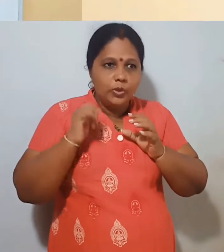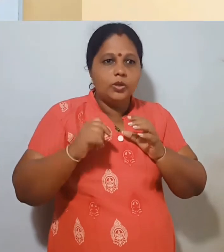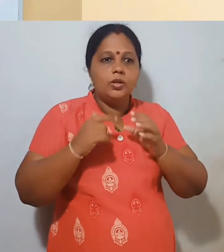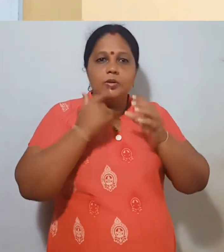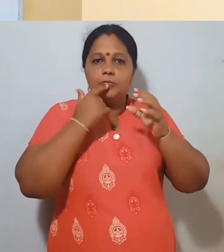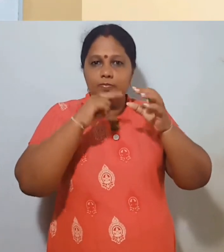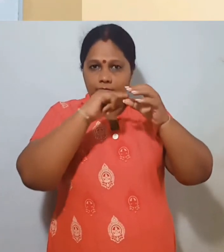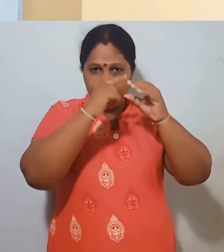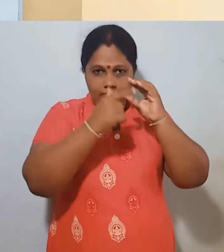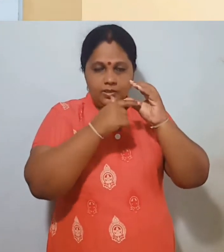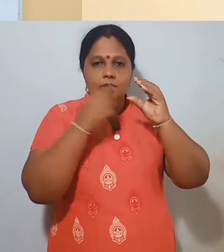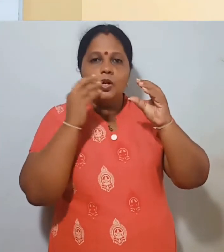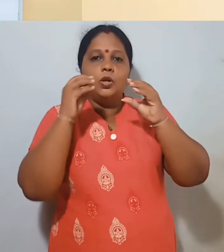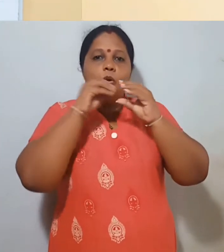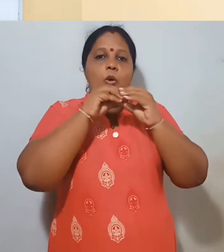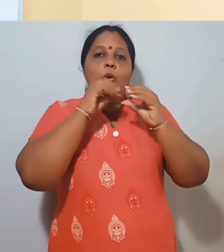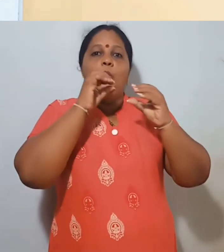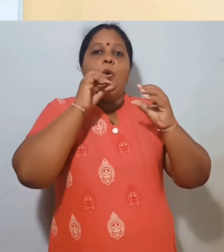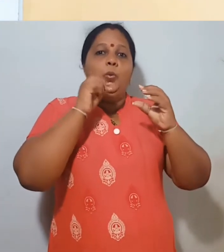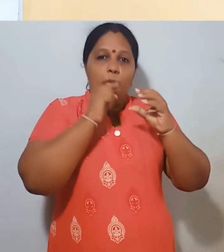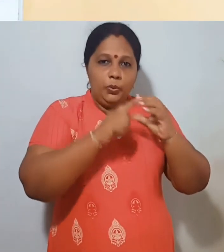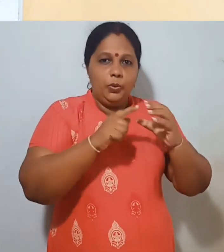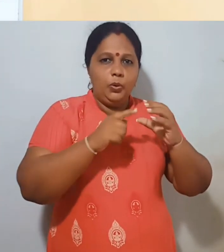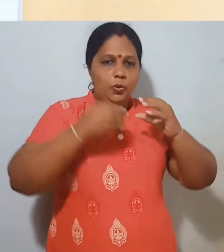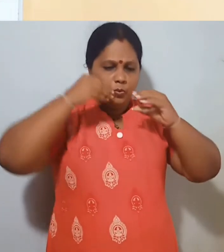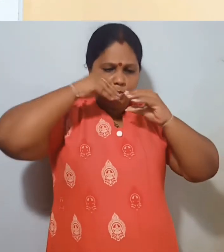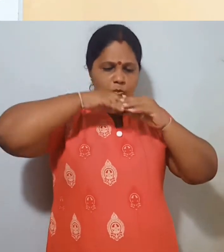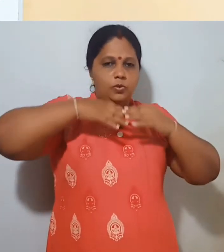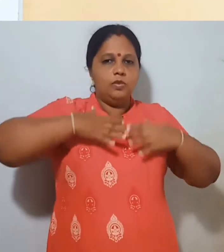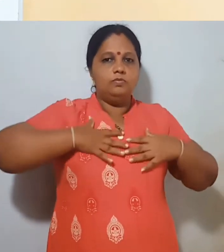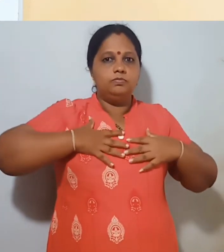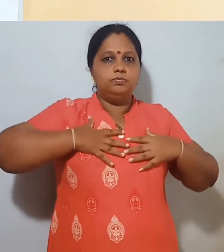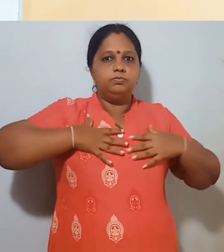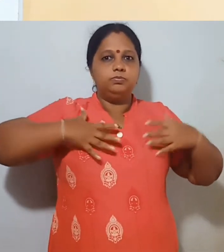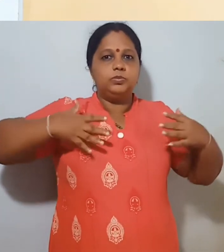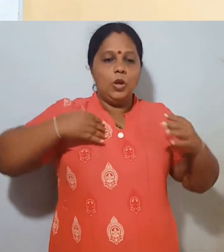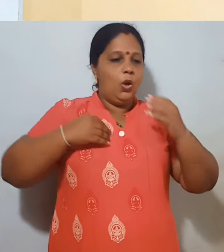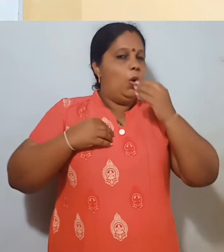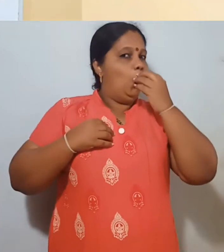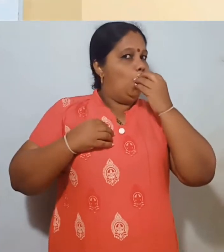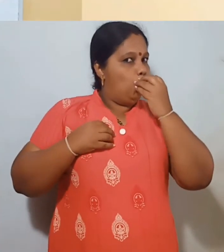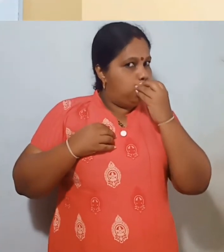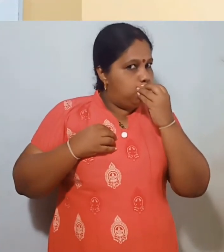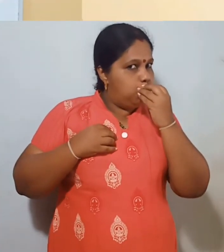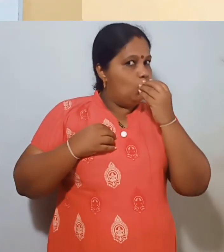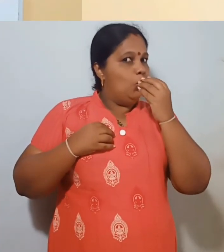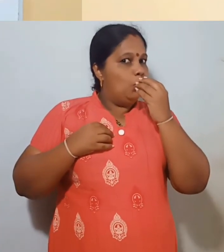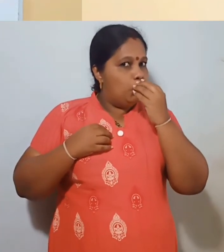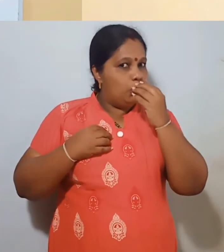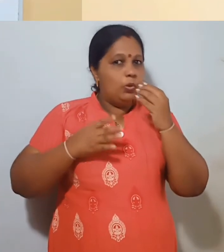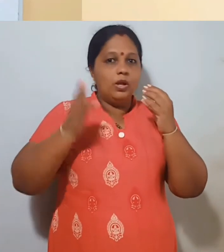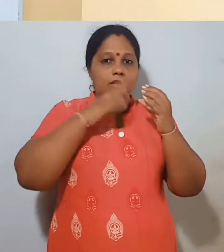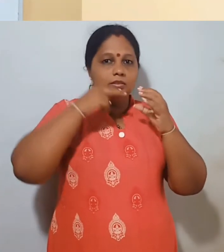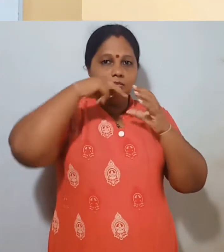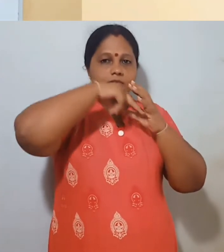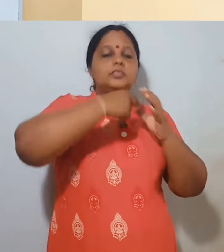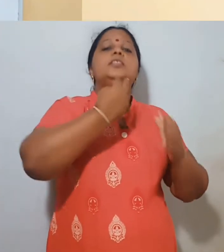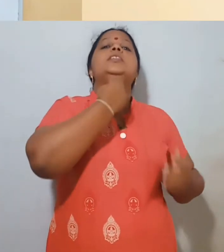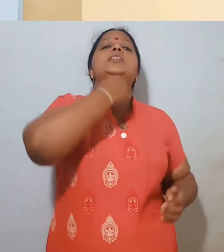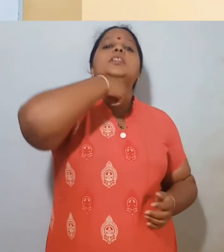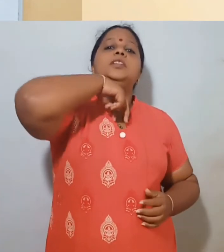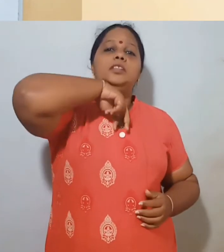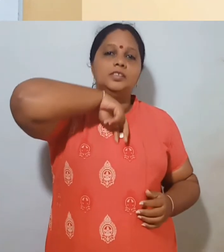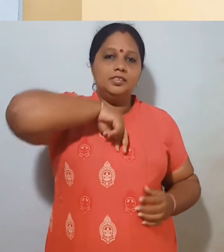வச்சு நல்லா ஊதவும். ஊதக்குள்ள அவரை நெஞ்சு விரிஞ்சு வரும். அதாவது நீங்க ஊதக்குள்ள அவர மூச்சு குழாய்க்குள்ளால காத்து